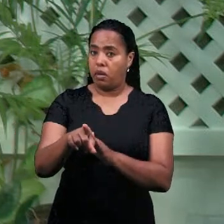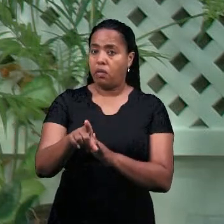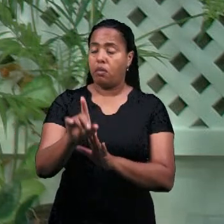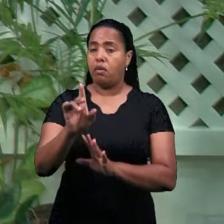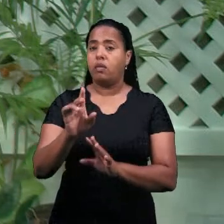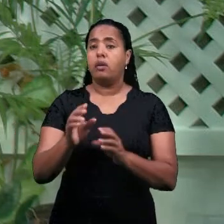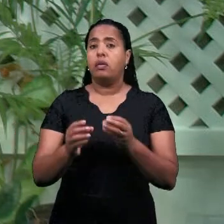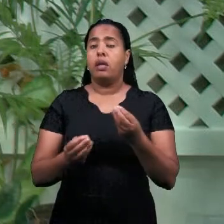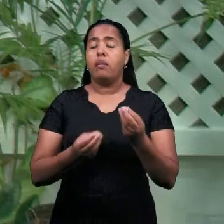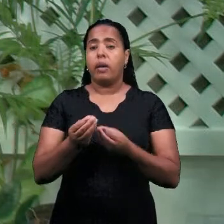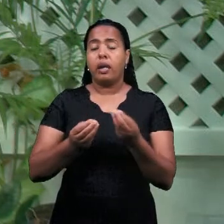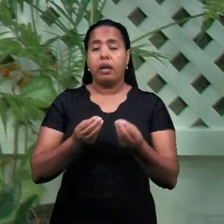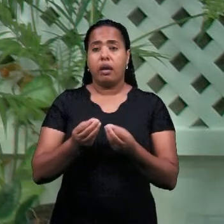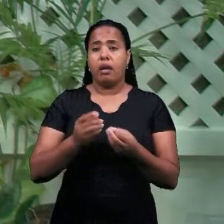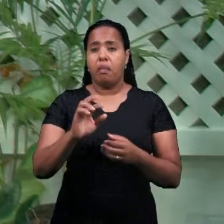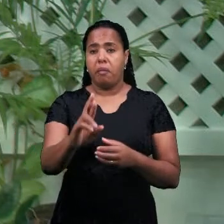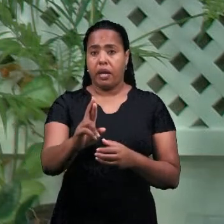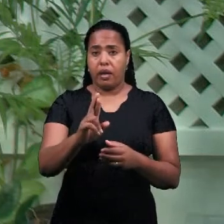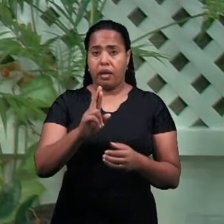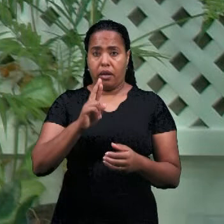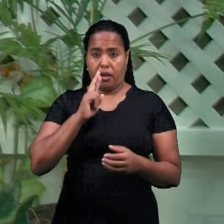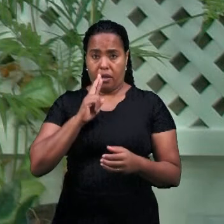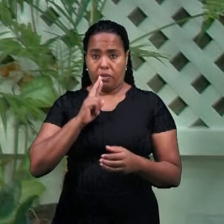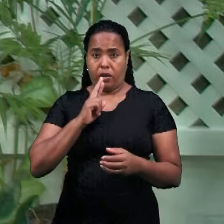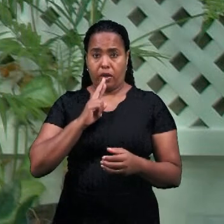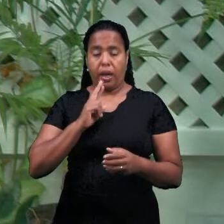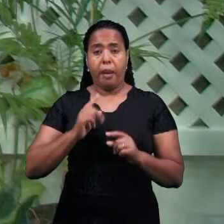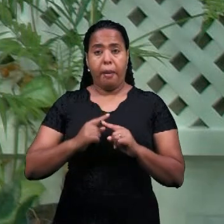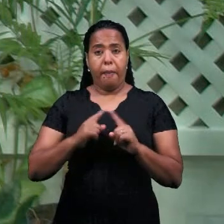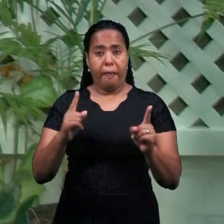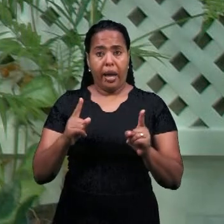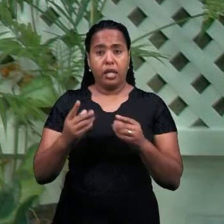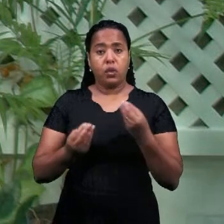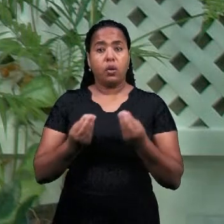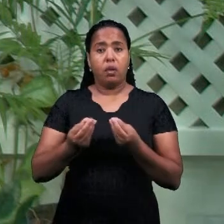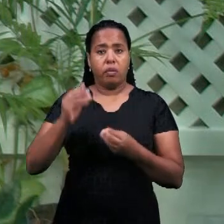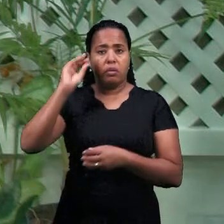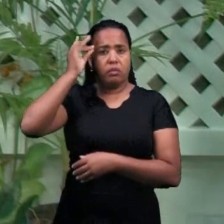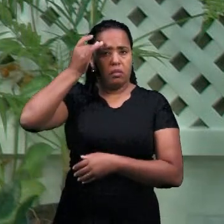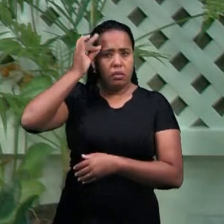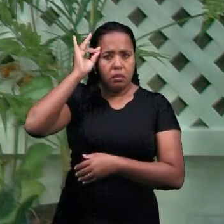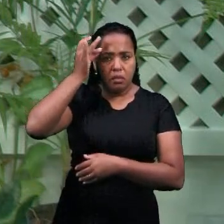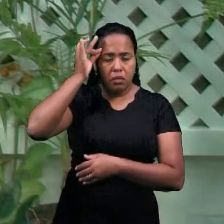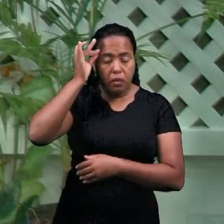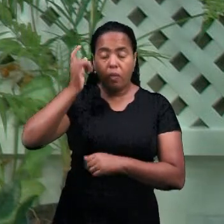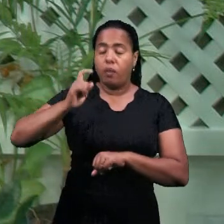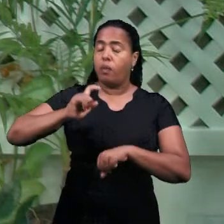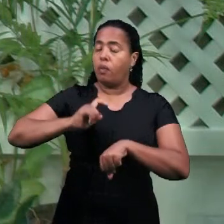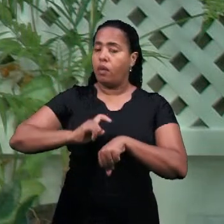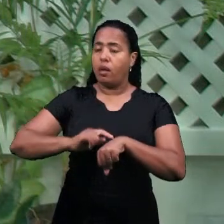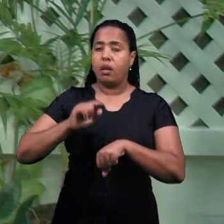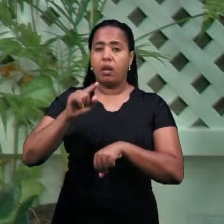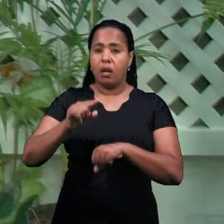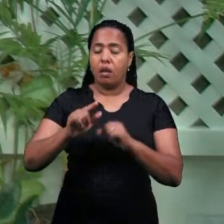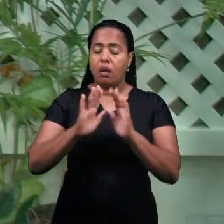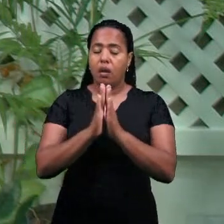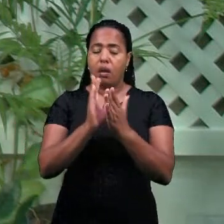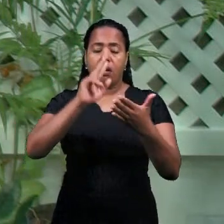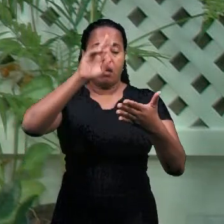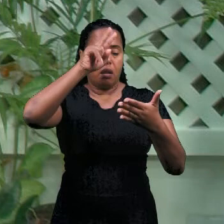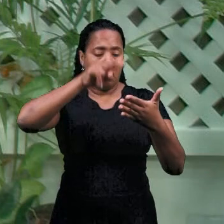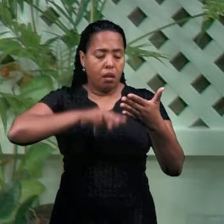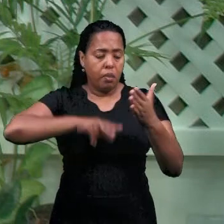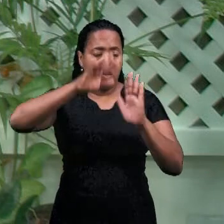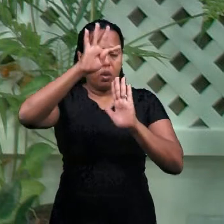viennent afin qu'elles soient répondues de manière spirituelle. Quand tu prends un texte de la Bible et